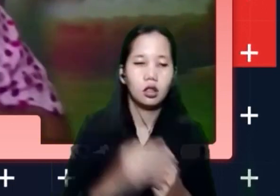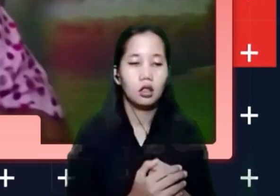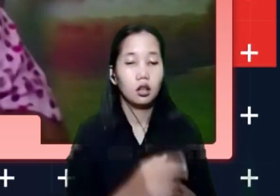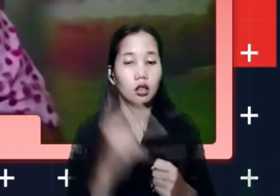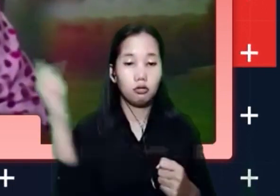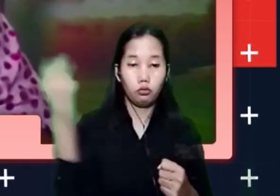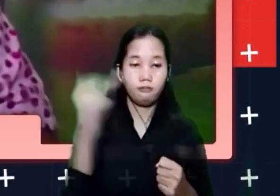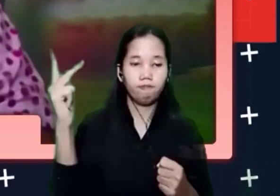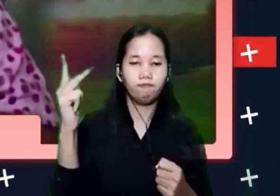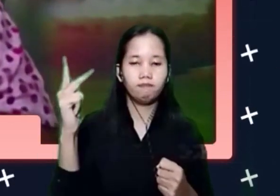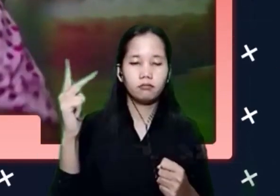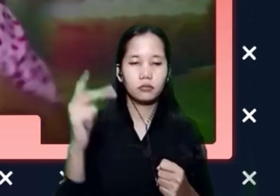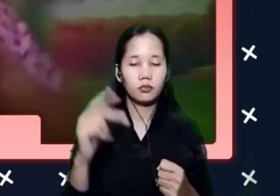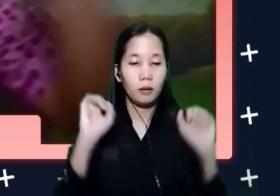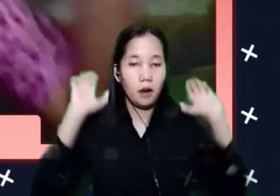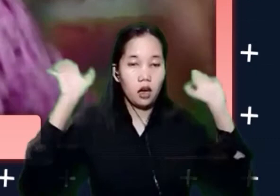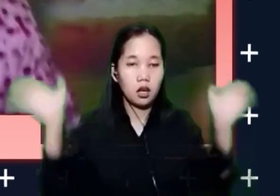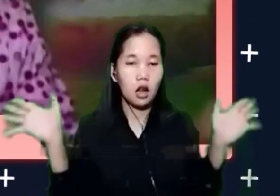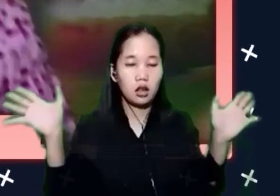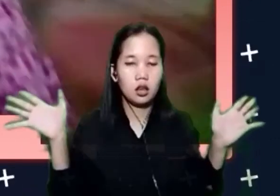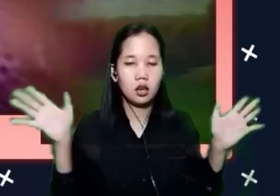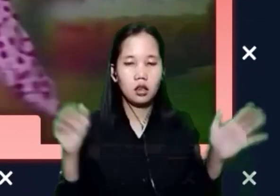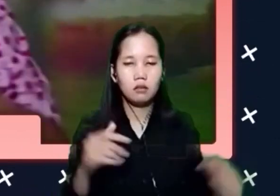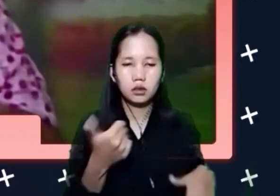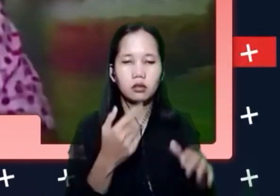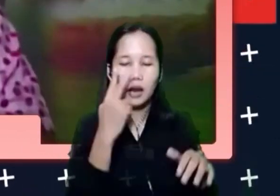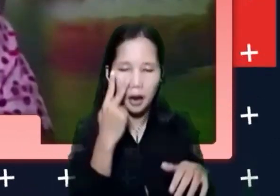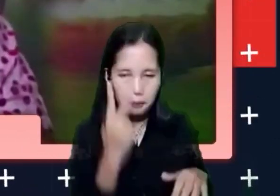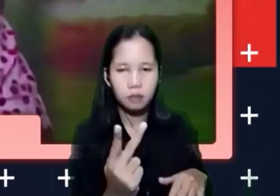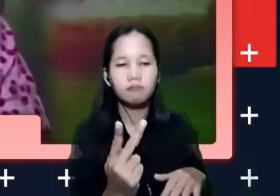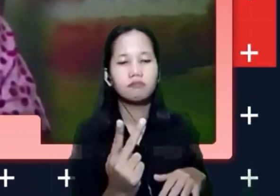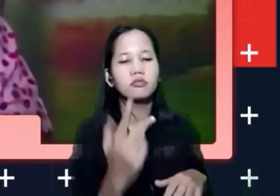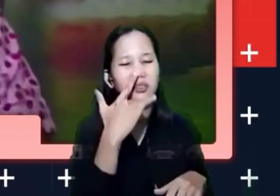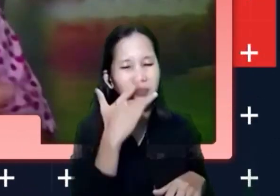catatan Alkitab, itu adalah dua malaikat dan yang satu lagi